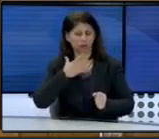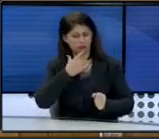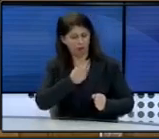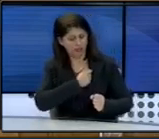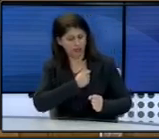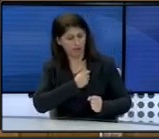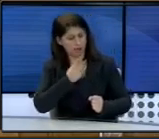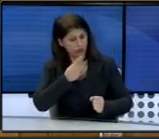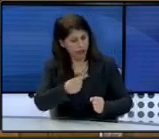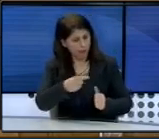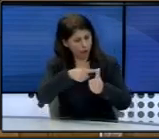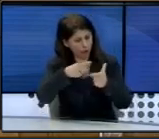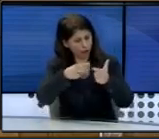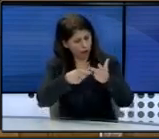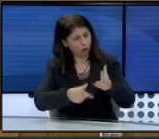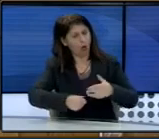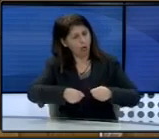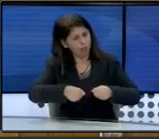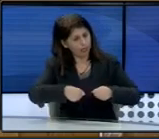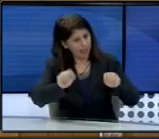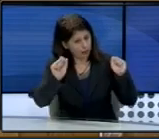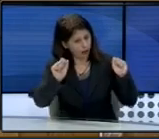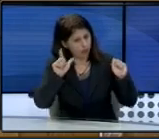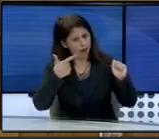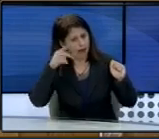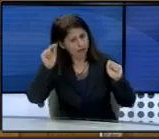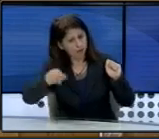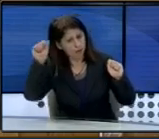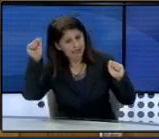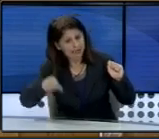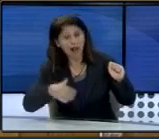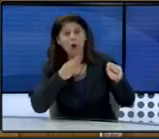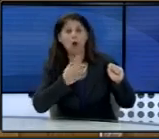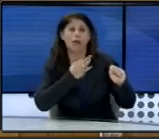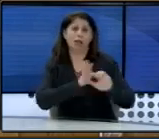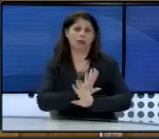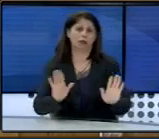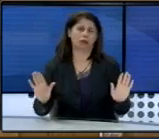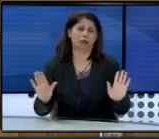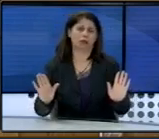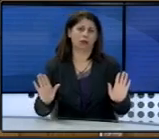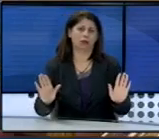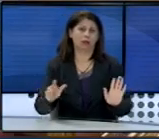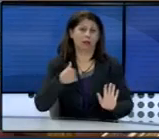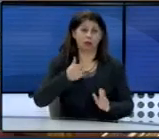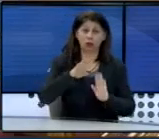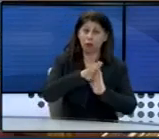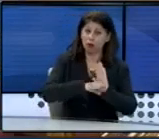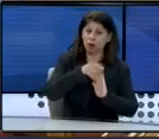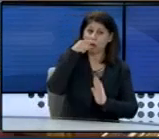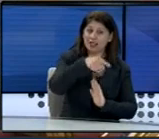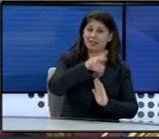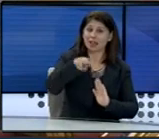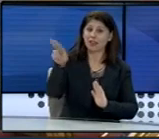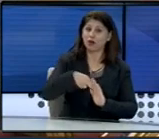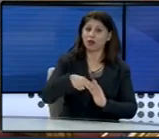πρόγραμμα, θα θυμίζω κύριε Μητσοτάκη, το οποίο εσείς ακυρώσατε το καλοκαίρι του 20, ή κάνω